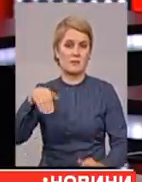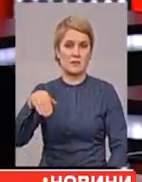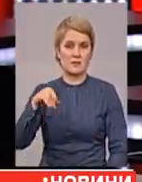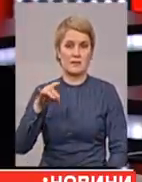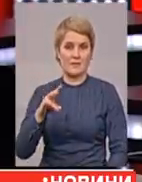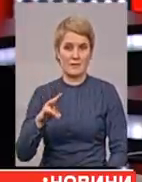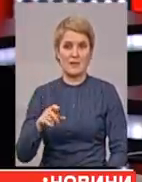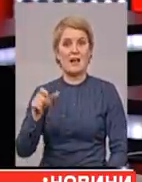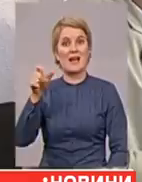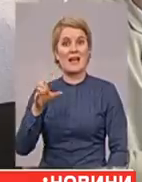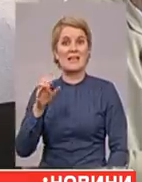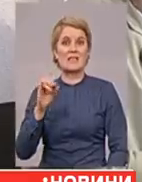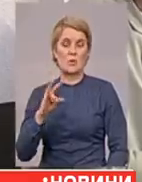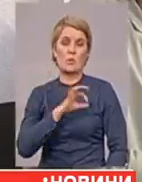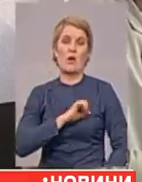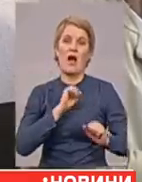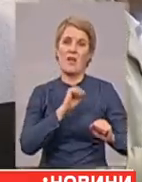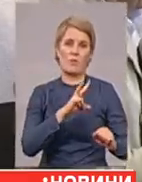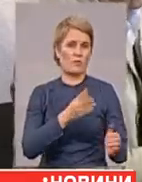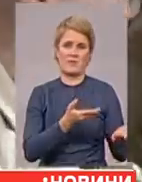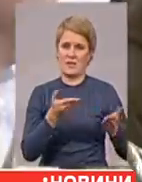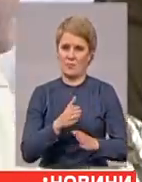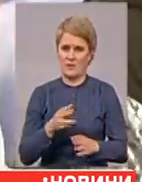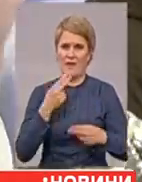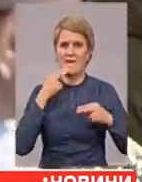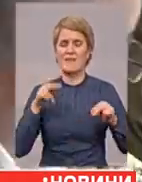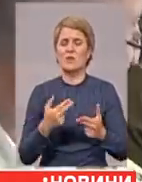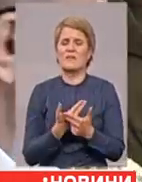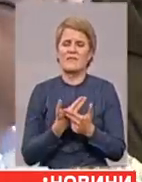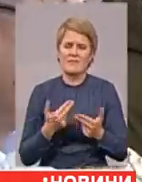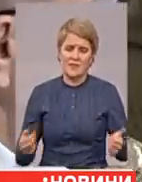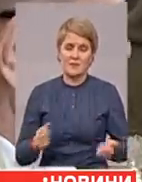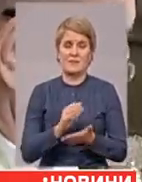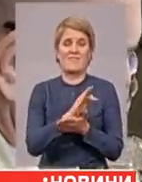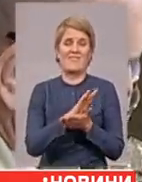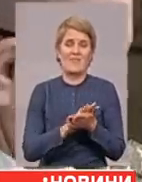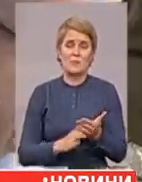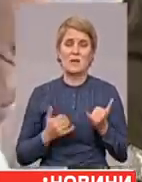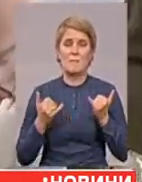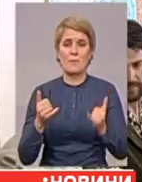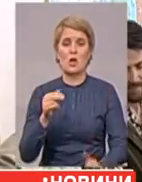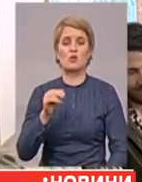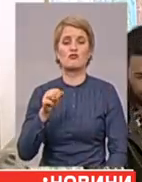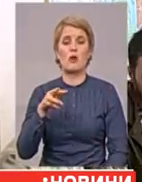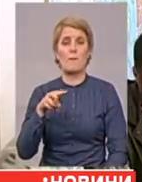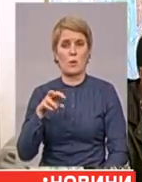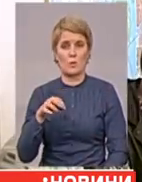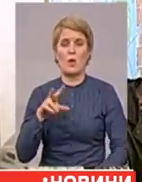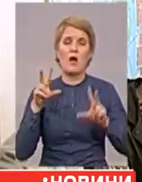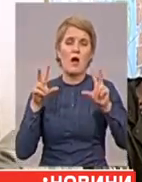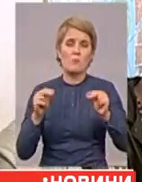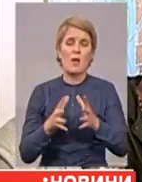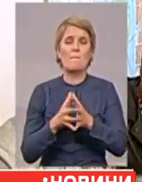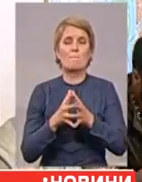Віталій Сидюк до адвокатів не звертався, свою провину визнав і публічно вибачився перед Джамалою. Запевнив, більше